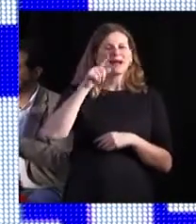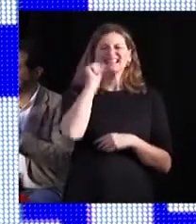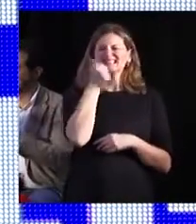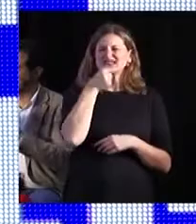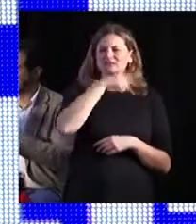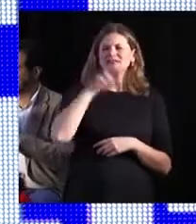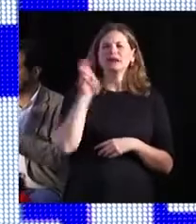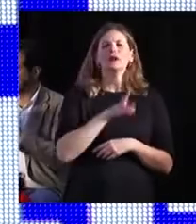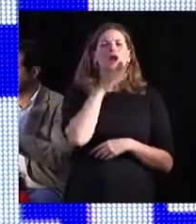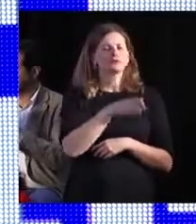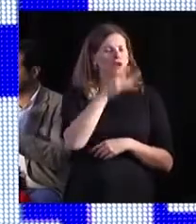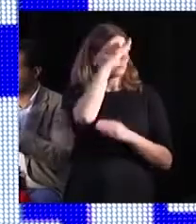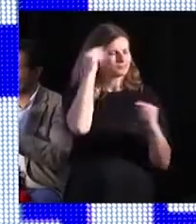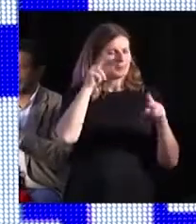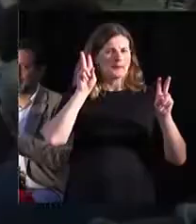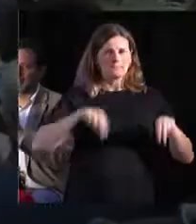venim.